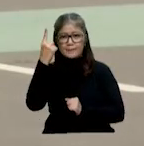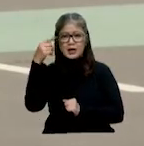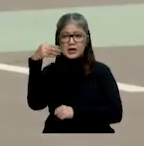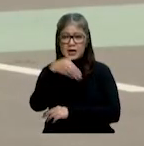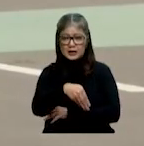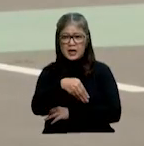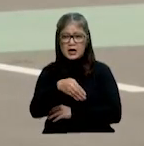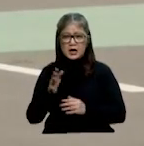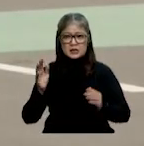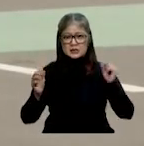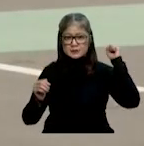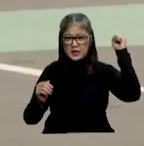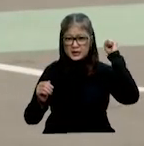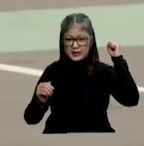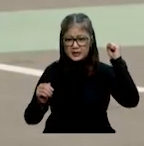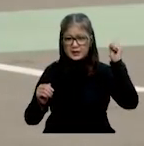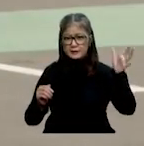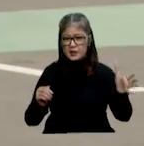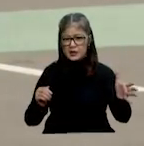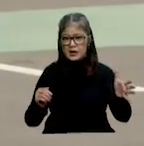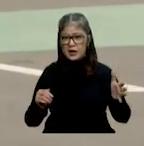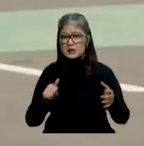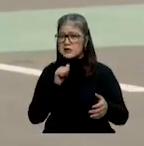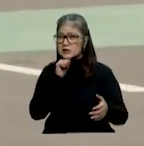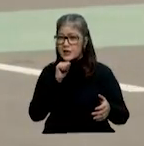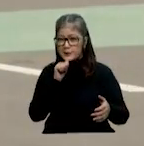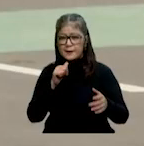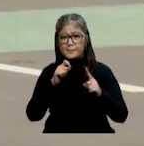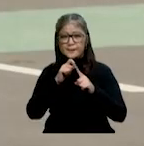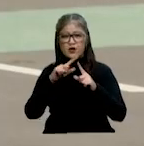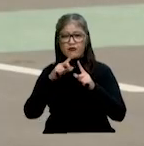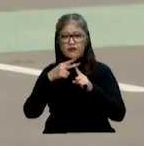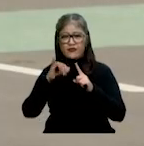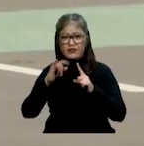sayap kiri. Lalu berikut ini profil pemain naturalisasi skuad Garuda.